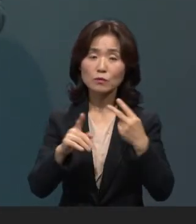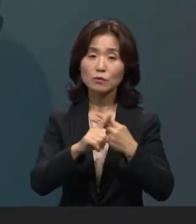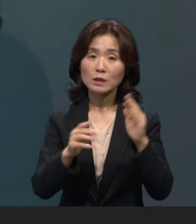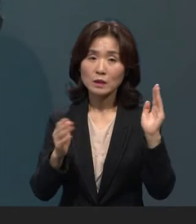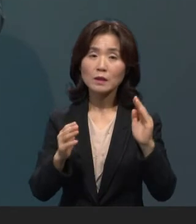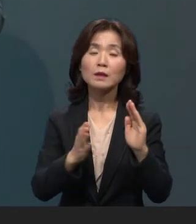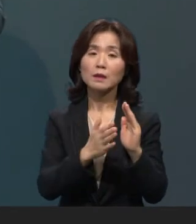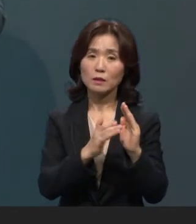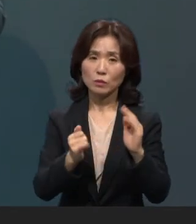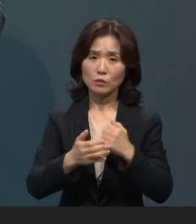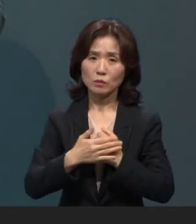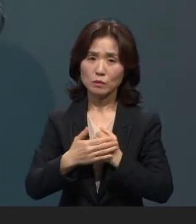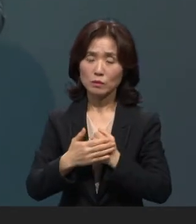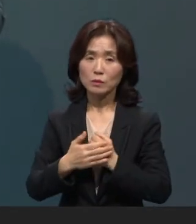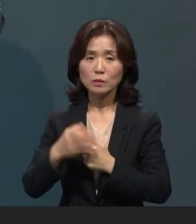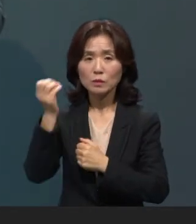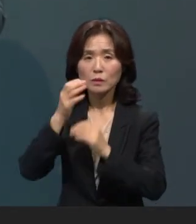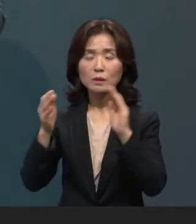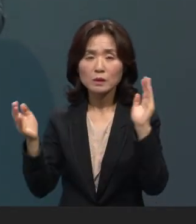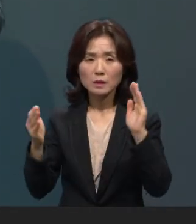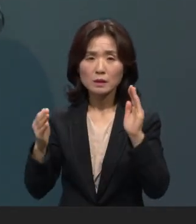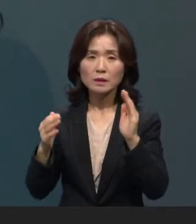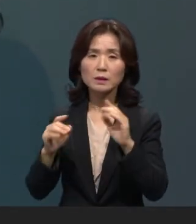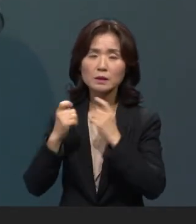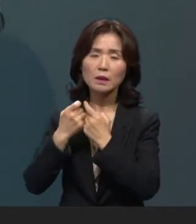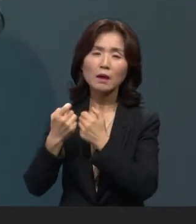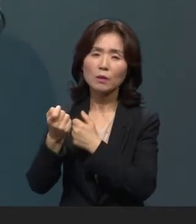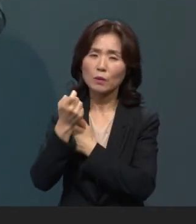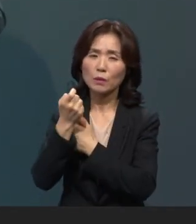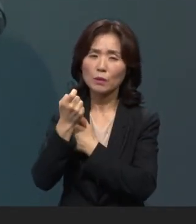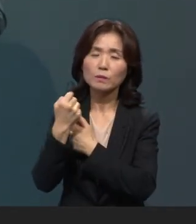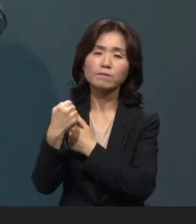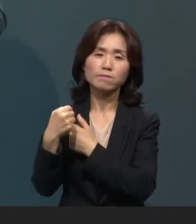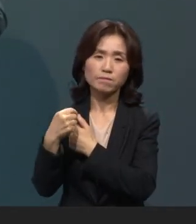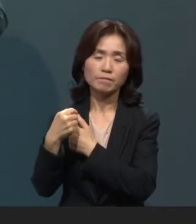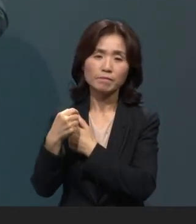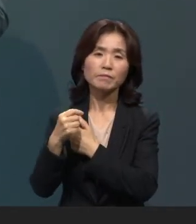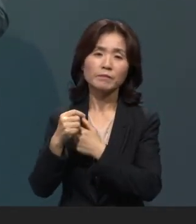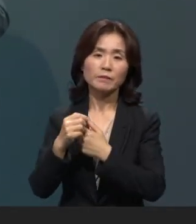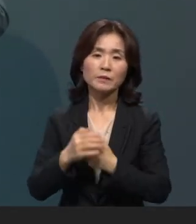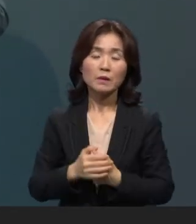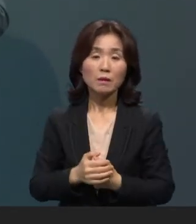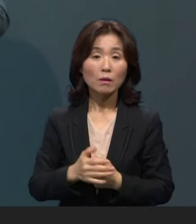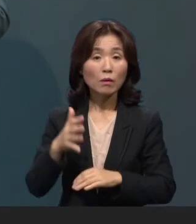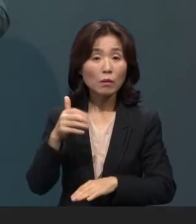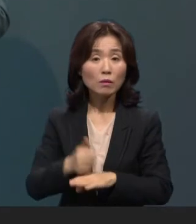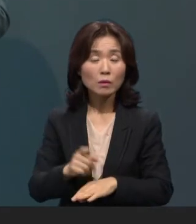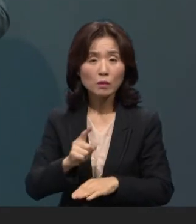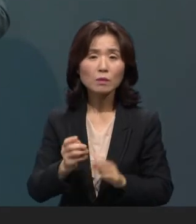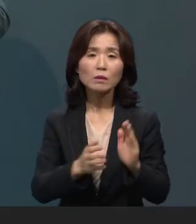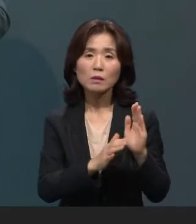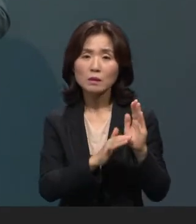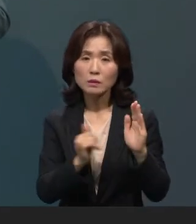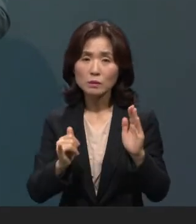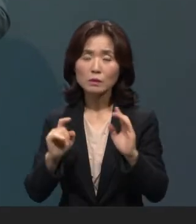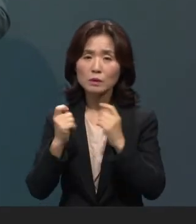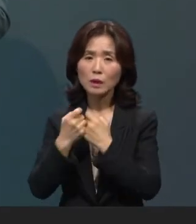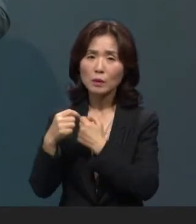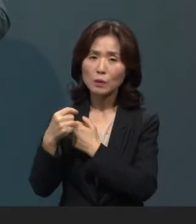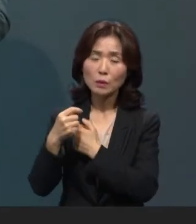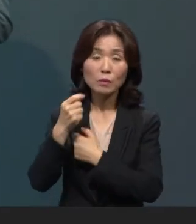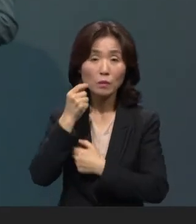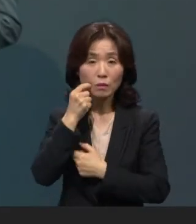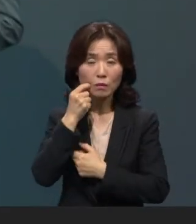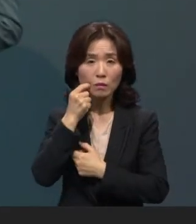가족 고등학생은 사교육 의존 유리 높았는데 요 뒤집어서 말하면 가족과 사교육 도움을 못